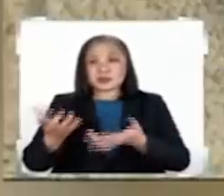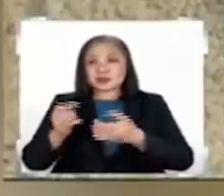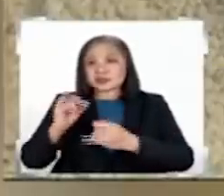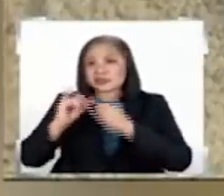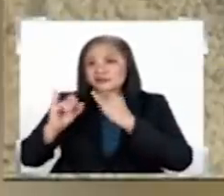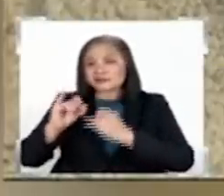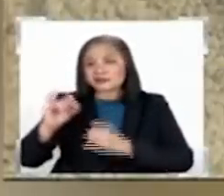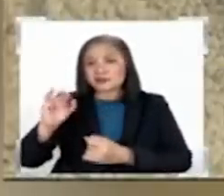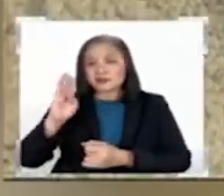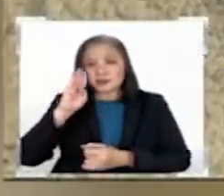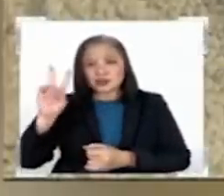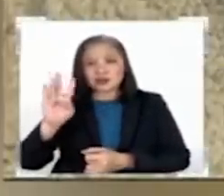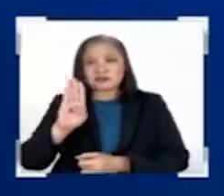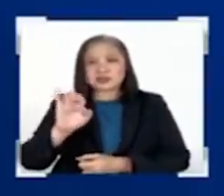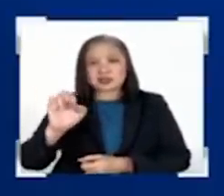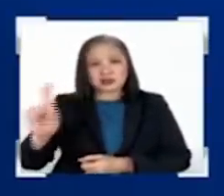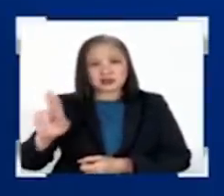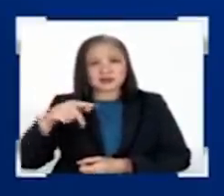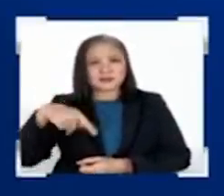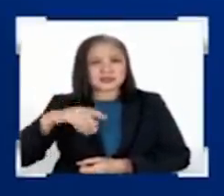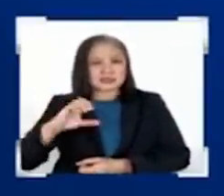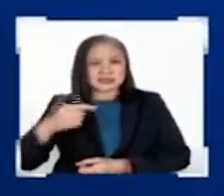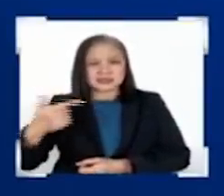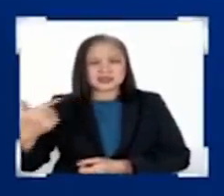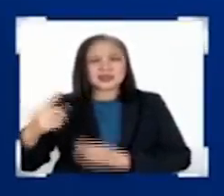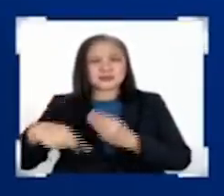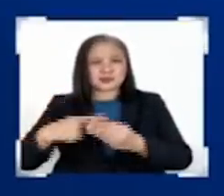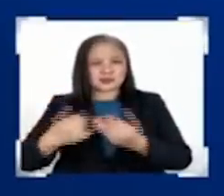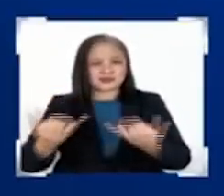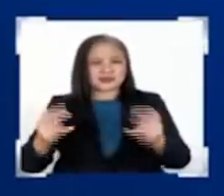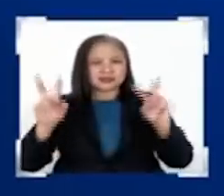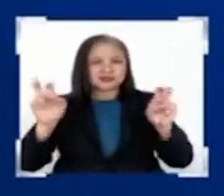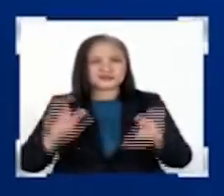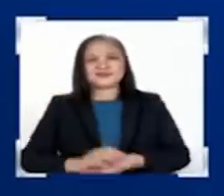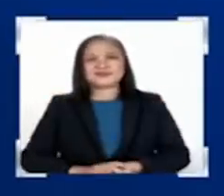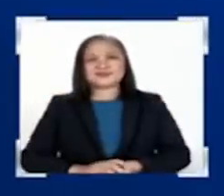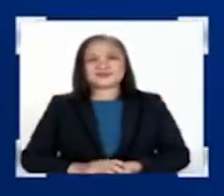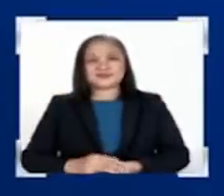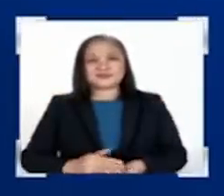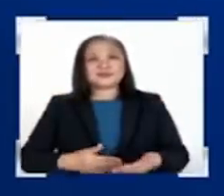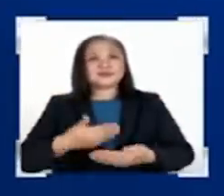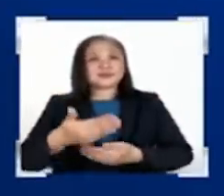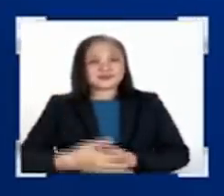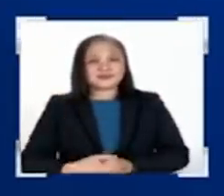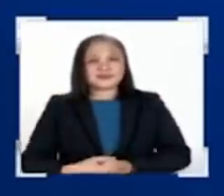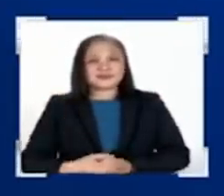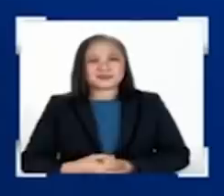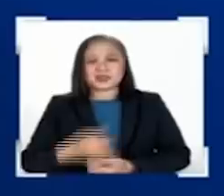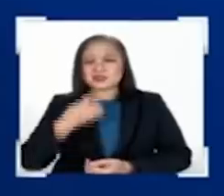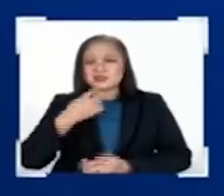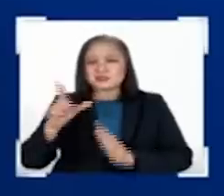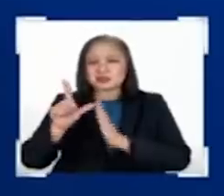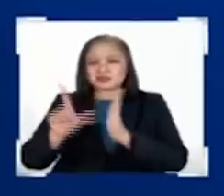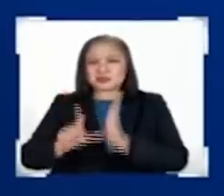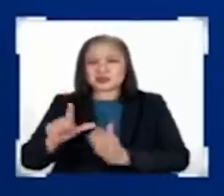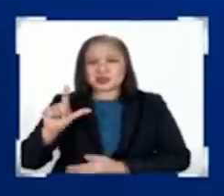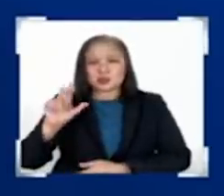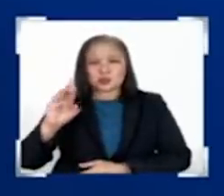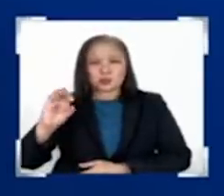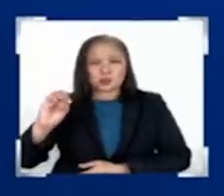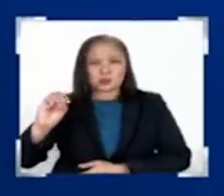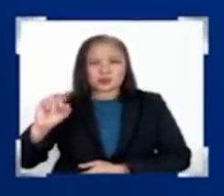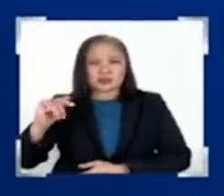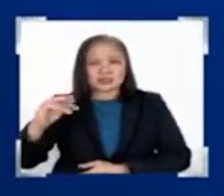at PCGG tungkol dito. Sa hiwalay namang pahayag, ginawag ni Attorney Rodriguez na fake news ang kumakalat umanong post kung